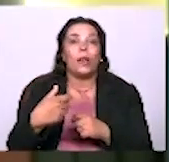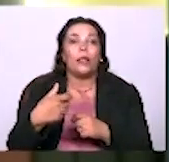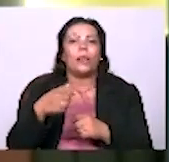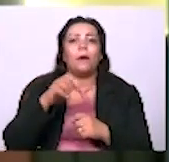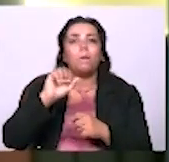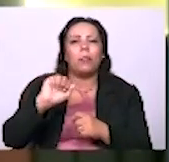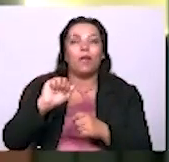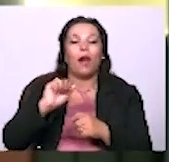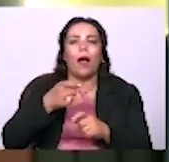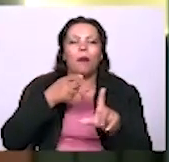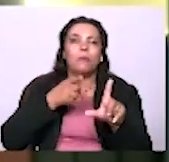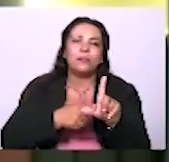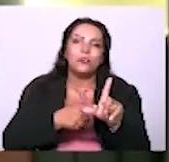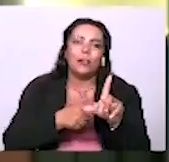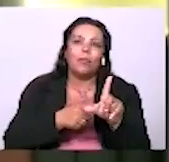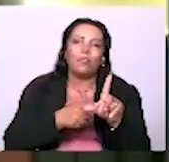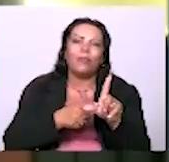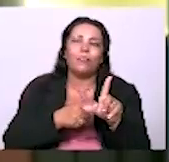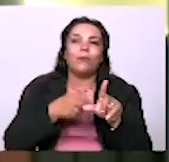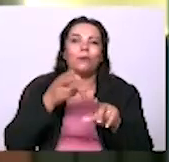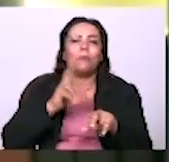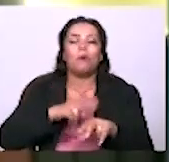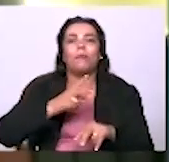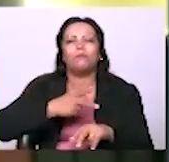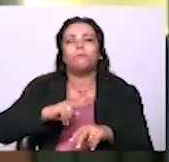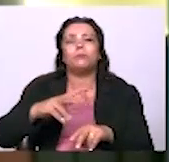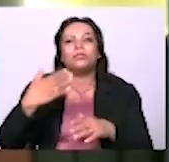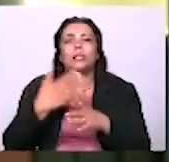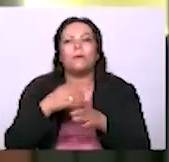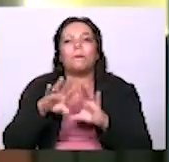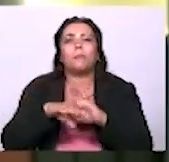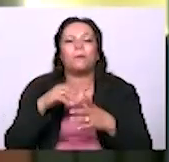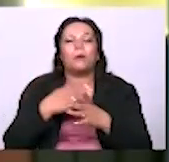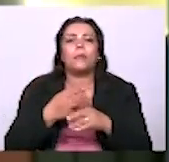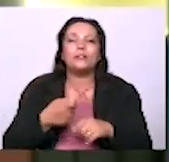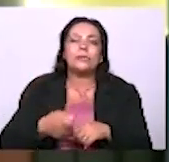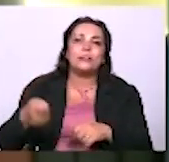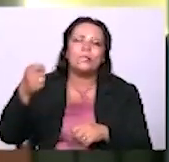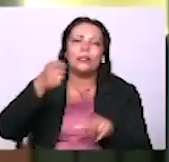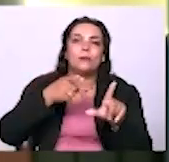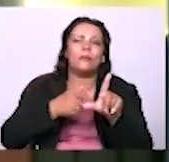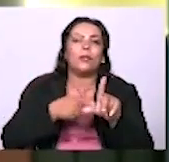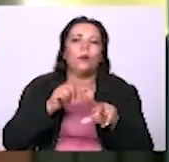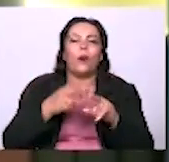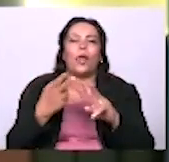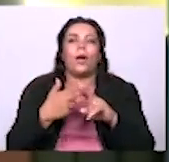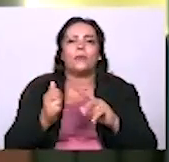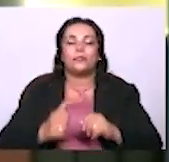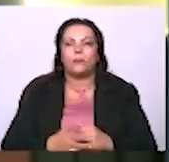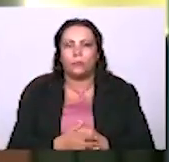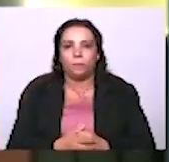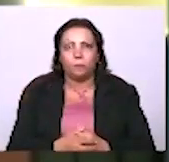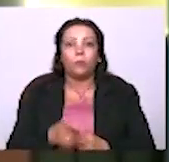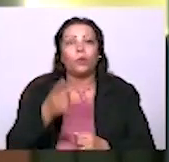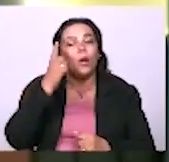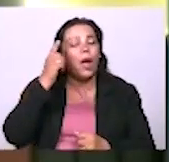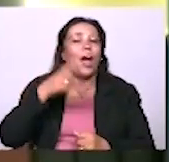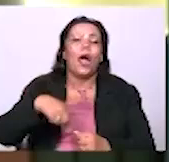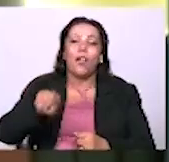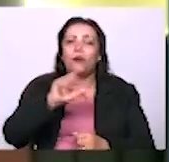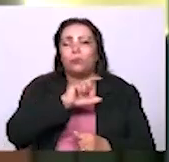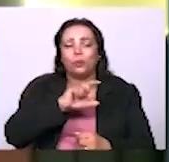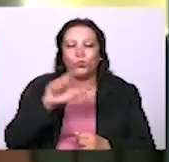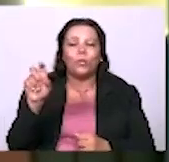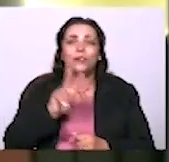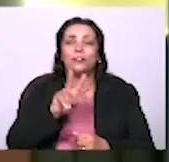البتروليه والذي اسفر عن زياده اسعار البنزين والسولار احنا عارفين من شهر